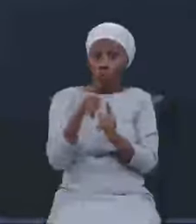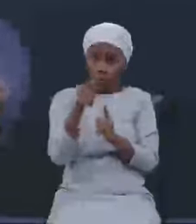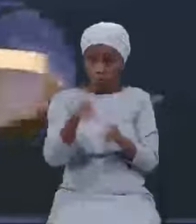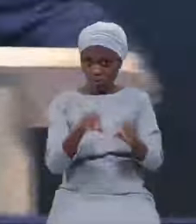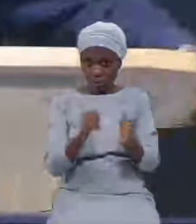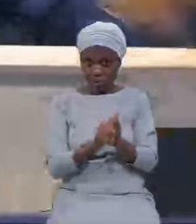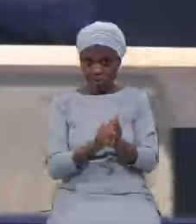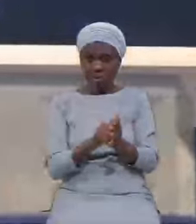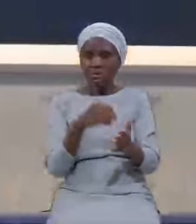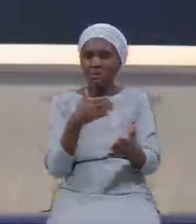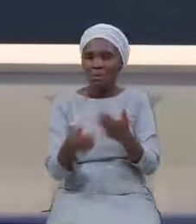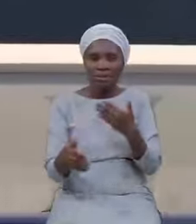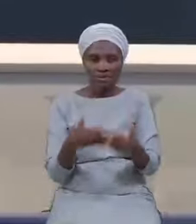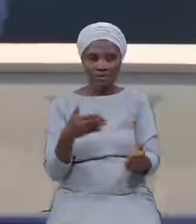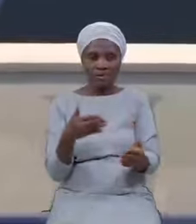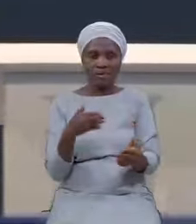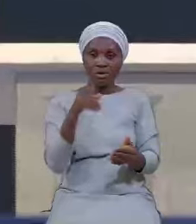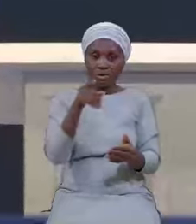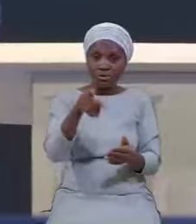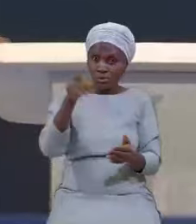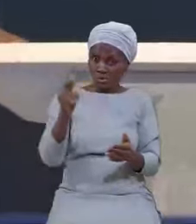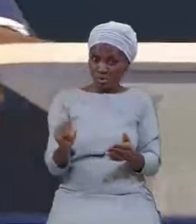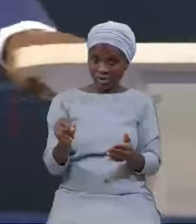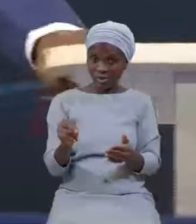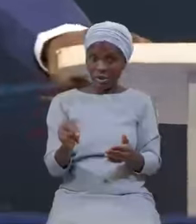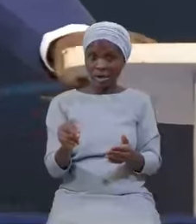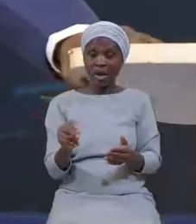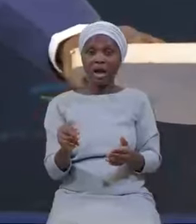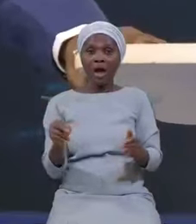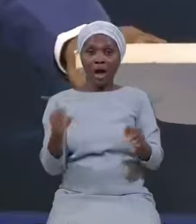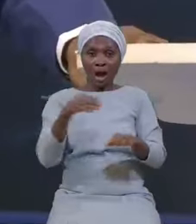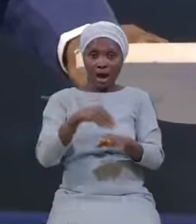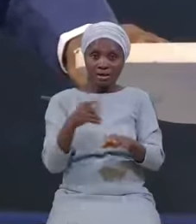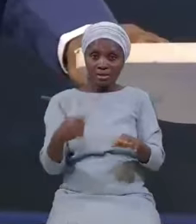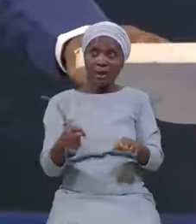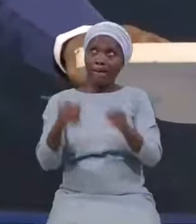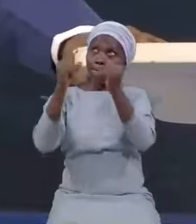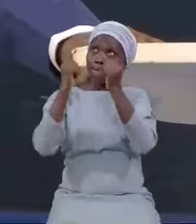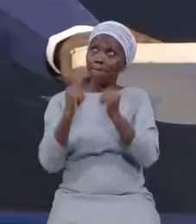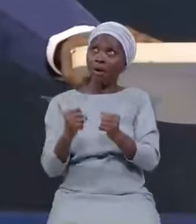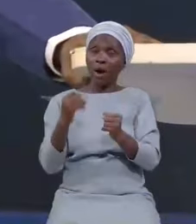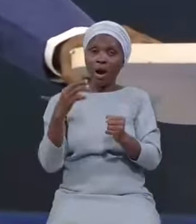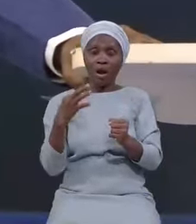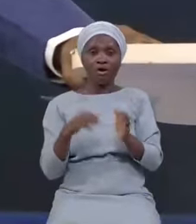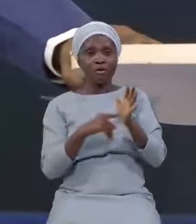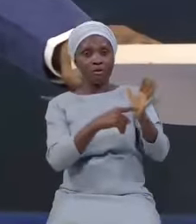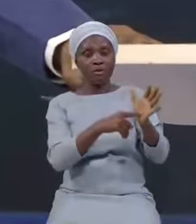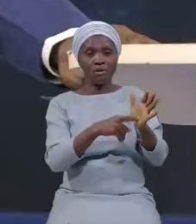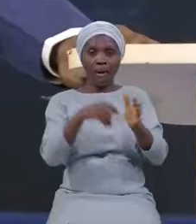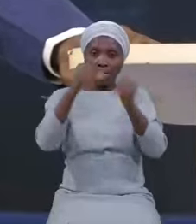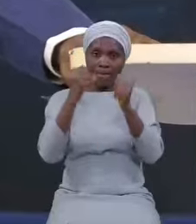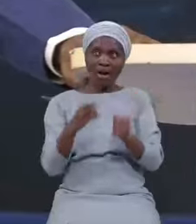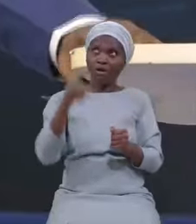soit ce dont tu as besoin à la manifestation de la puissance, lorsque la puissance de Dieu se manifeste, ce